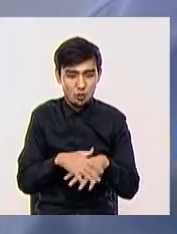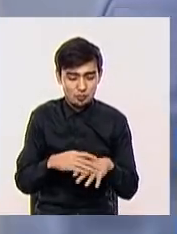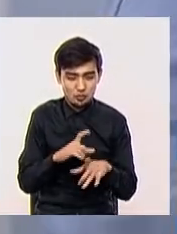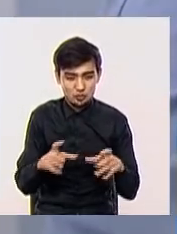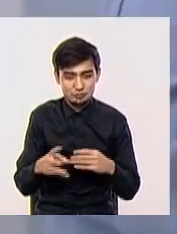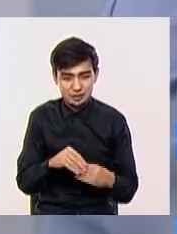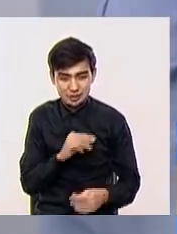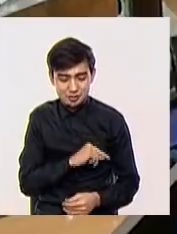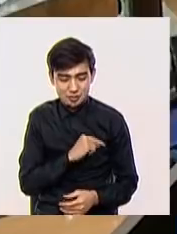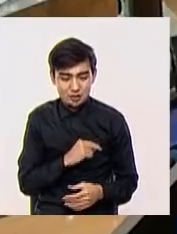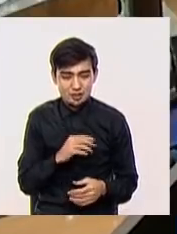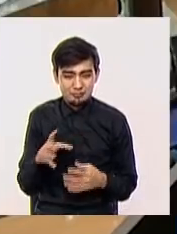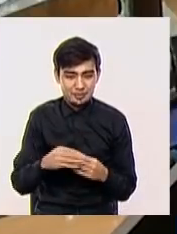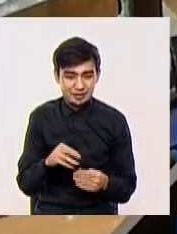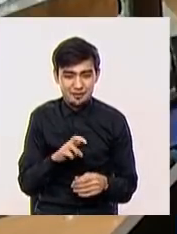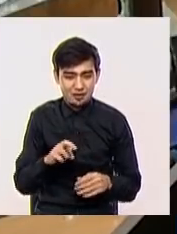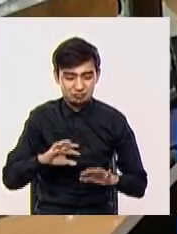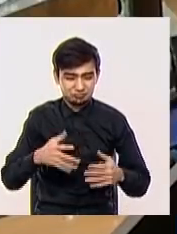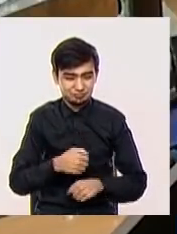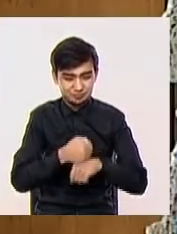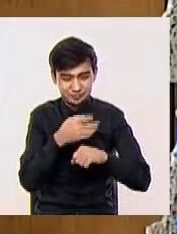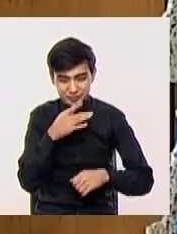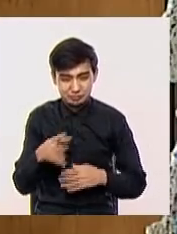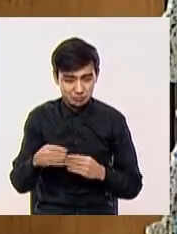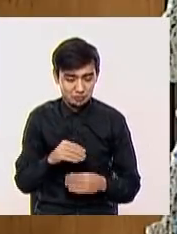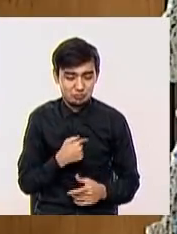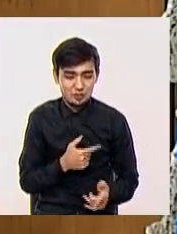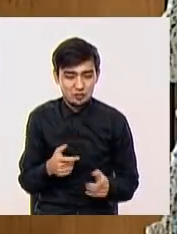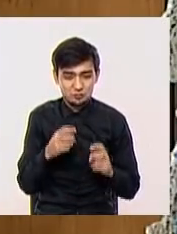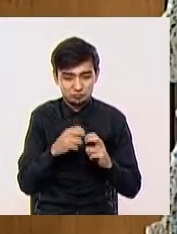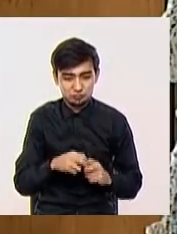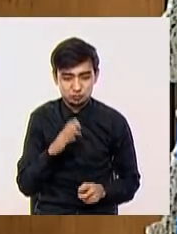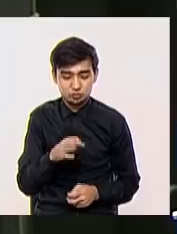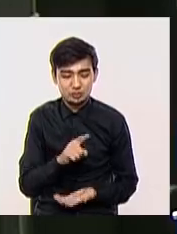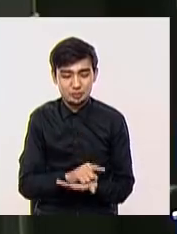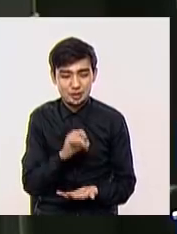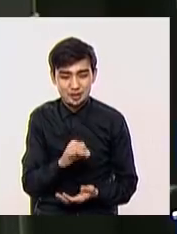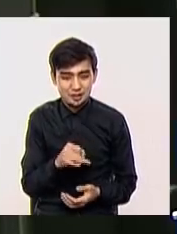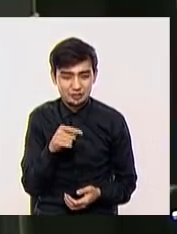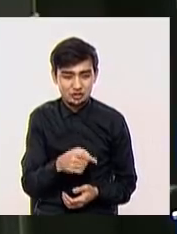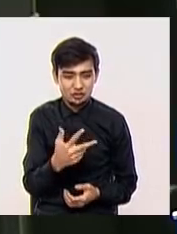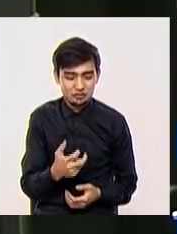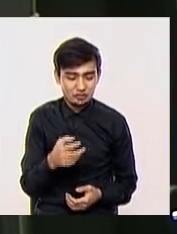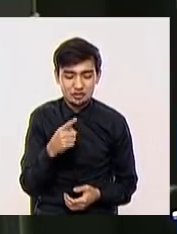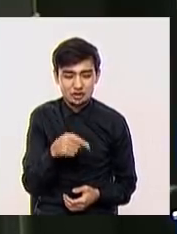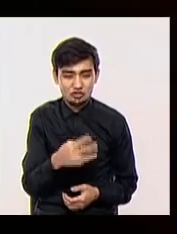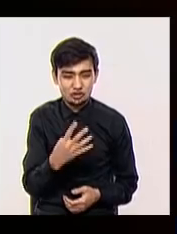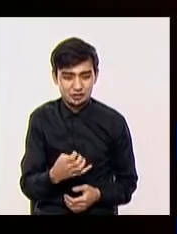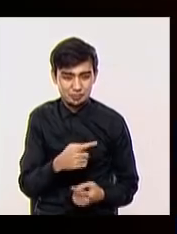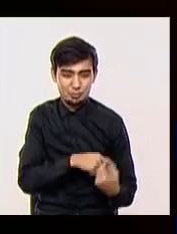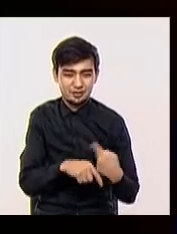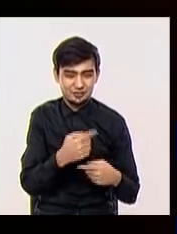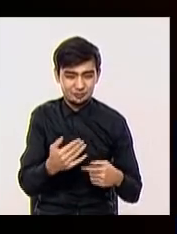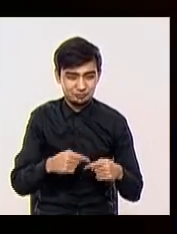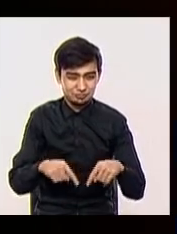для объективного расследования январских событий. Уточнили и цифры по ущербу. Почти 1400 объектов бизнеса